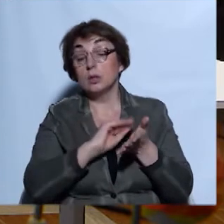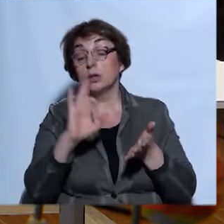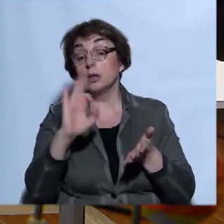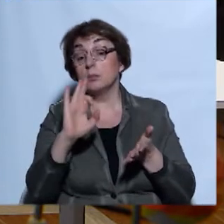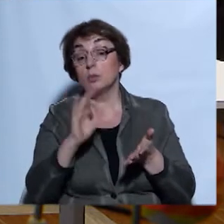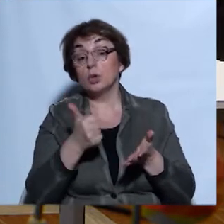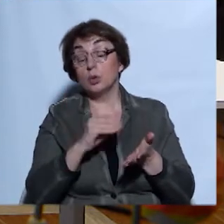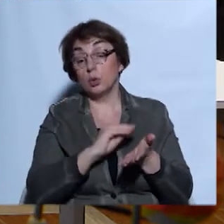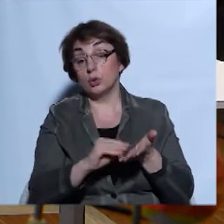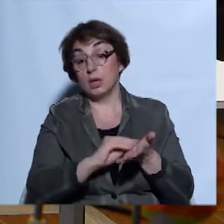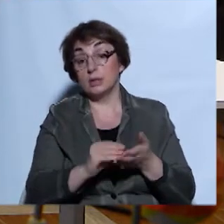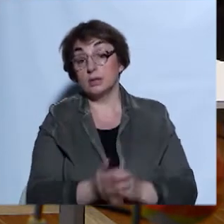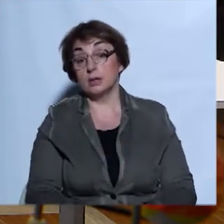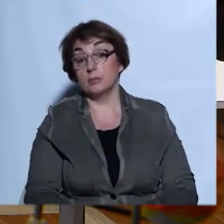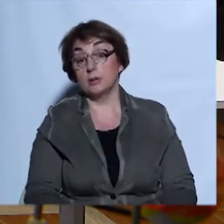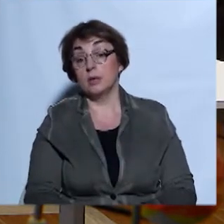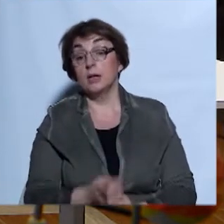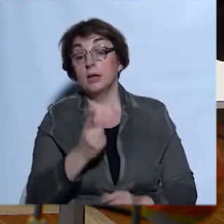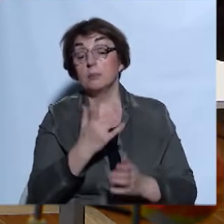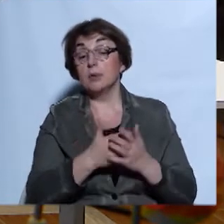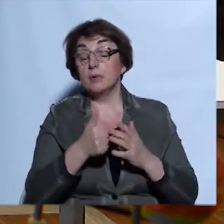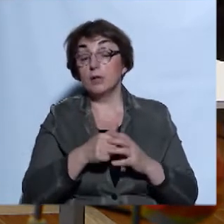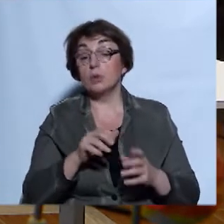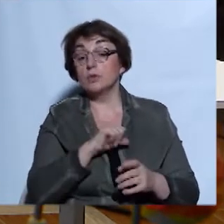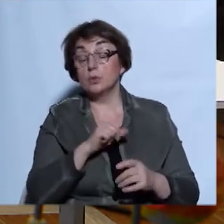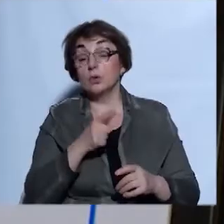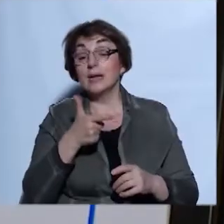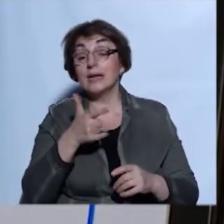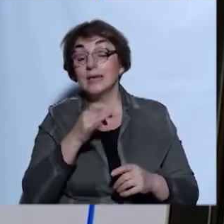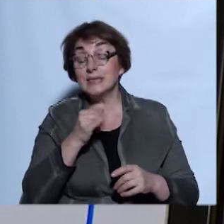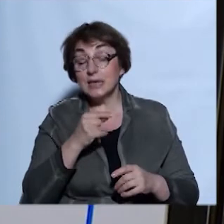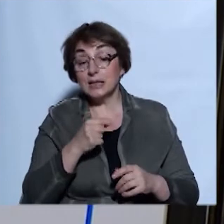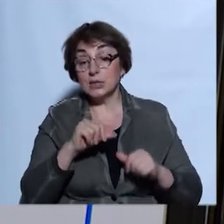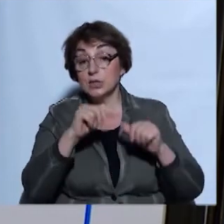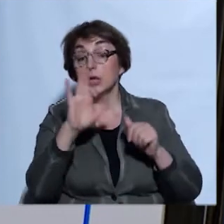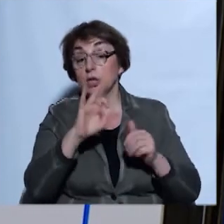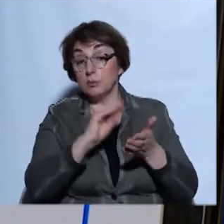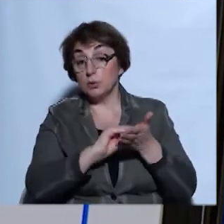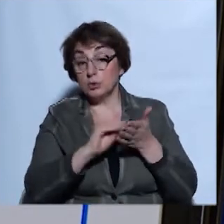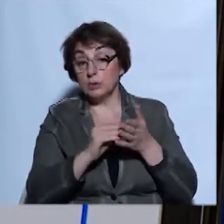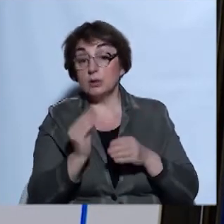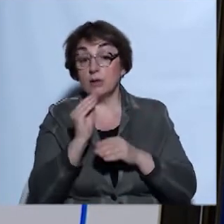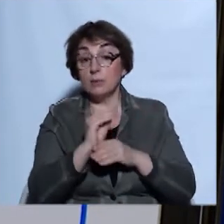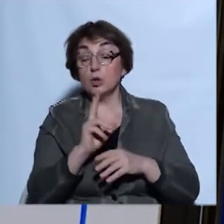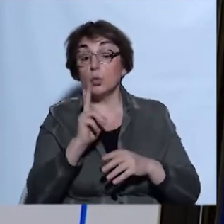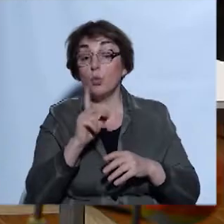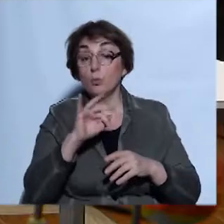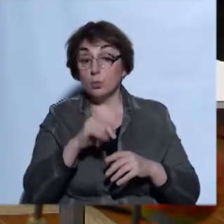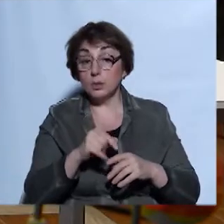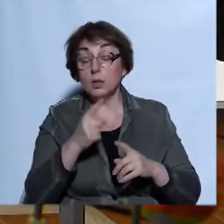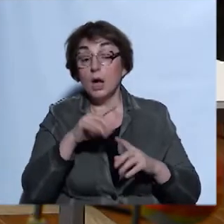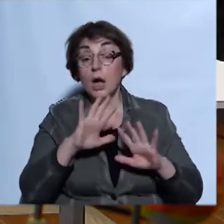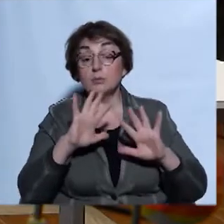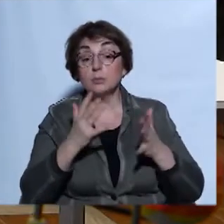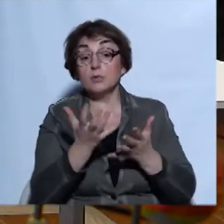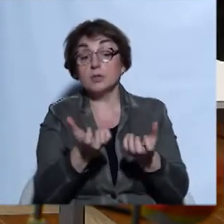Ეს არის გლიცერინის ფორმულა პლუს კუპრუმ UH-ორჯერ და პლუს ნატრიუმ UH. ამ შემთხვევაში მიიღება ესეთი